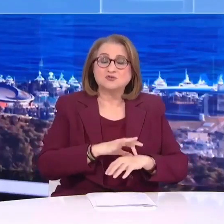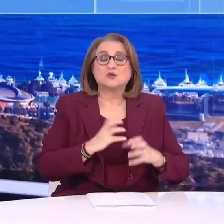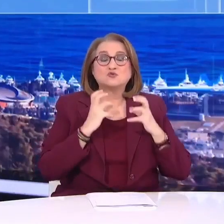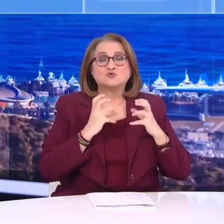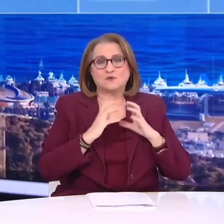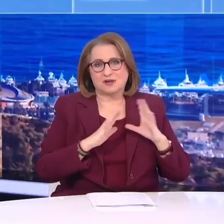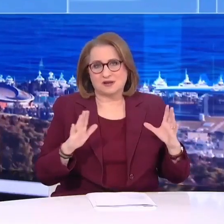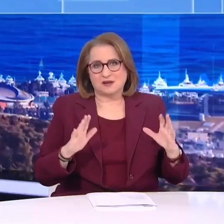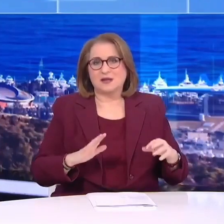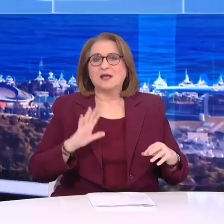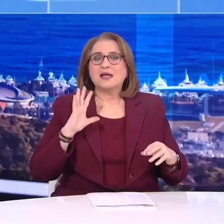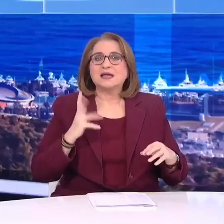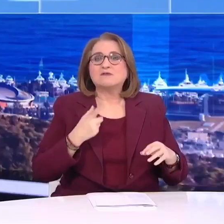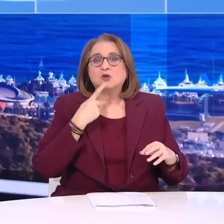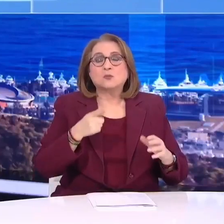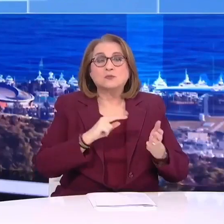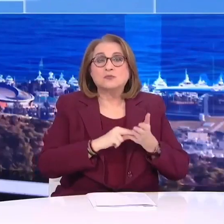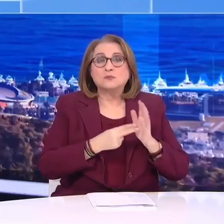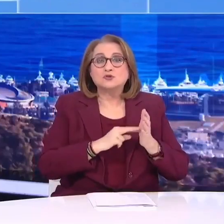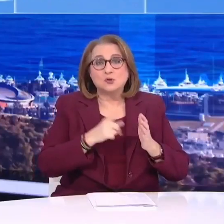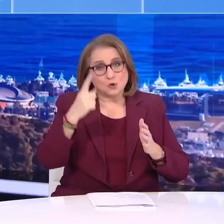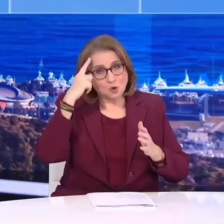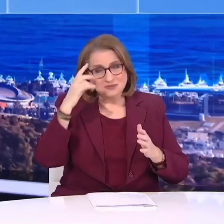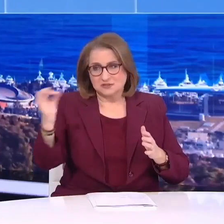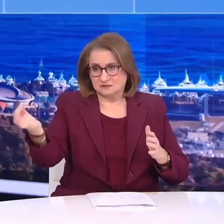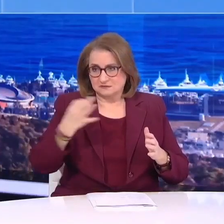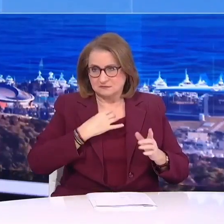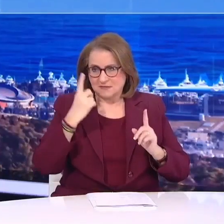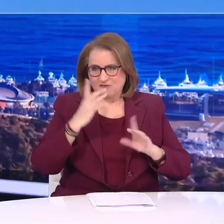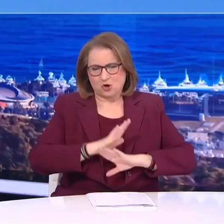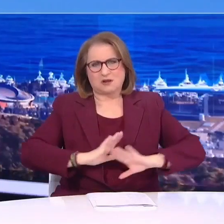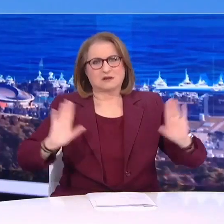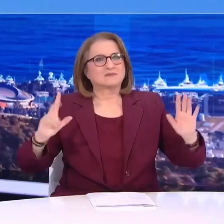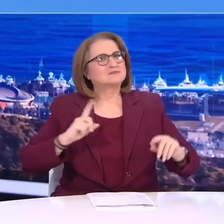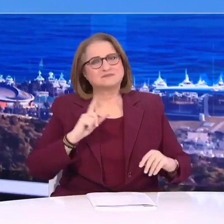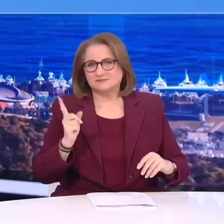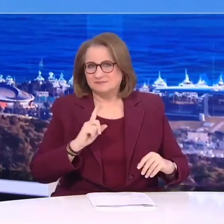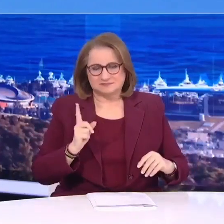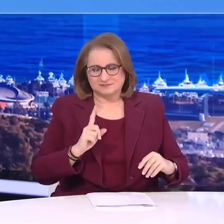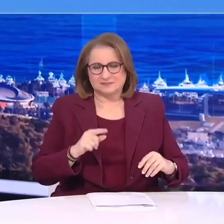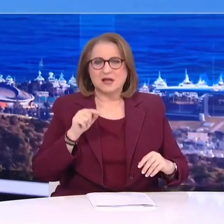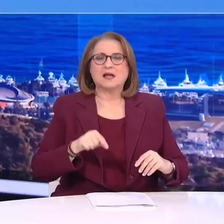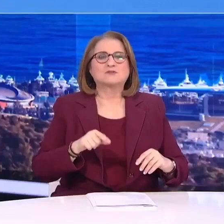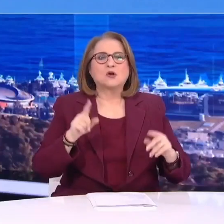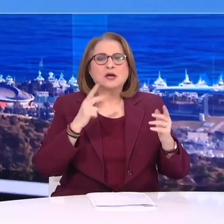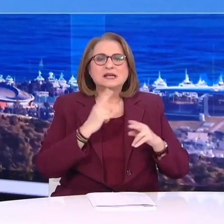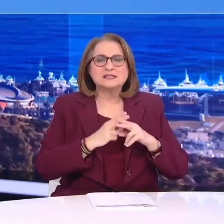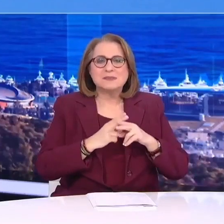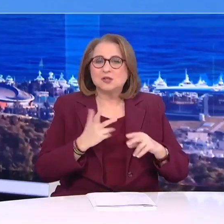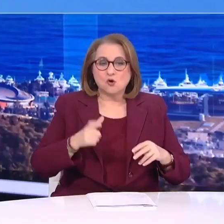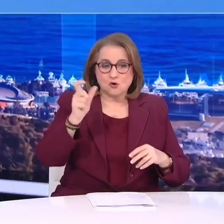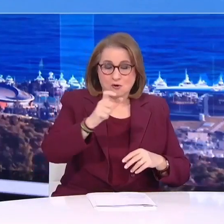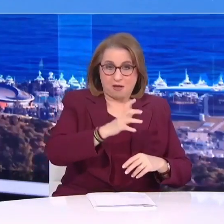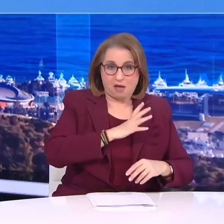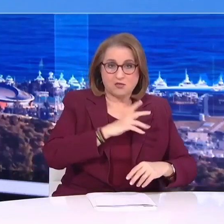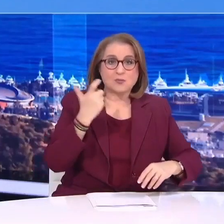μια πλήρωση. Τα δεδομένα, λοιπόν, από αυτές τις δύο μελέτες, τις οποίες προανέφερα, καταλήγουν σε ένα συμπέρασμα. Για τους ανεμβολίους ανθρώπους